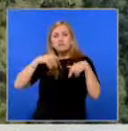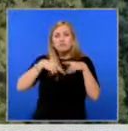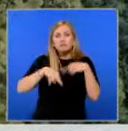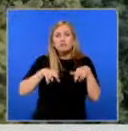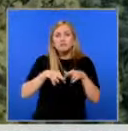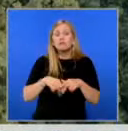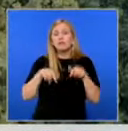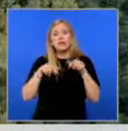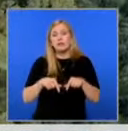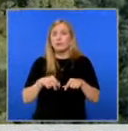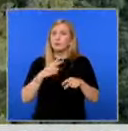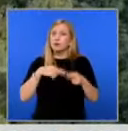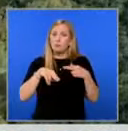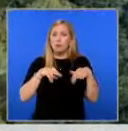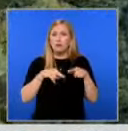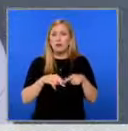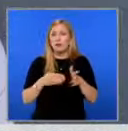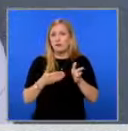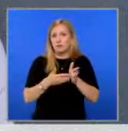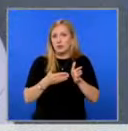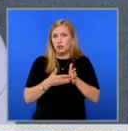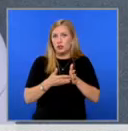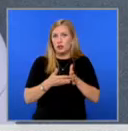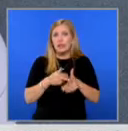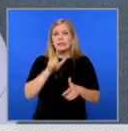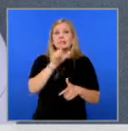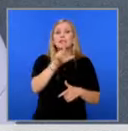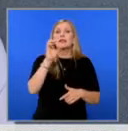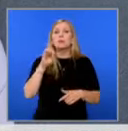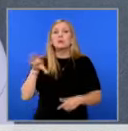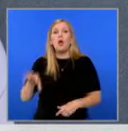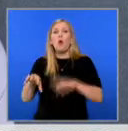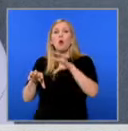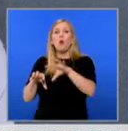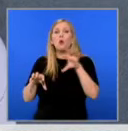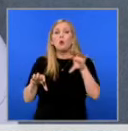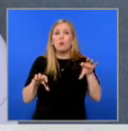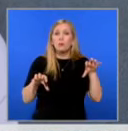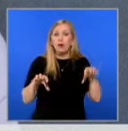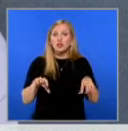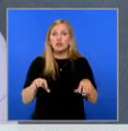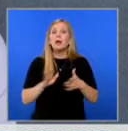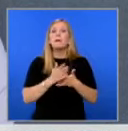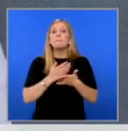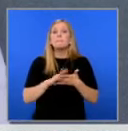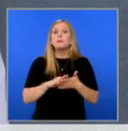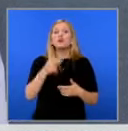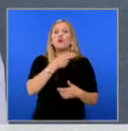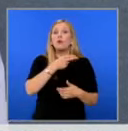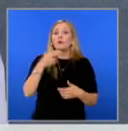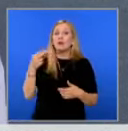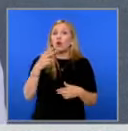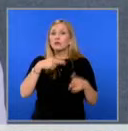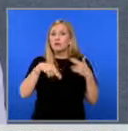които наистина така причиниха това бест 70 обекта ще попаднат в междуведомствената комисия с която община